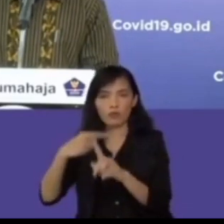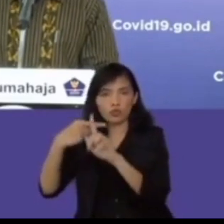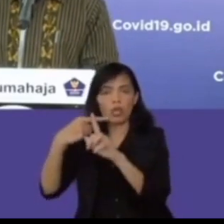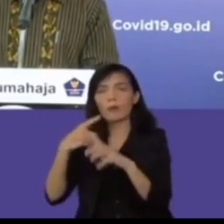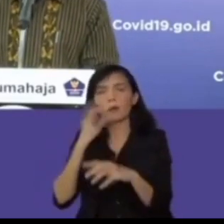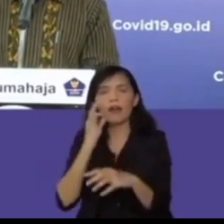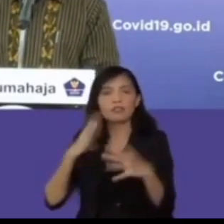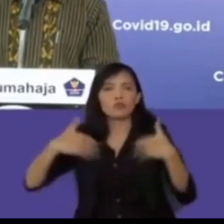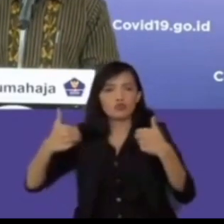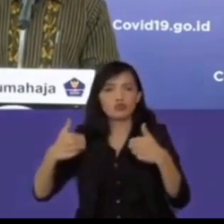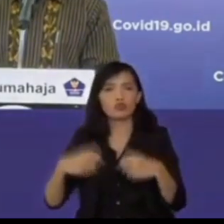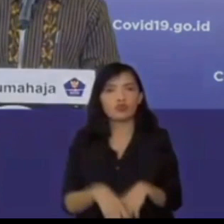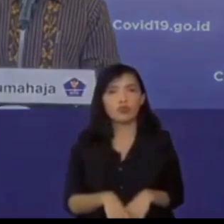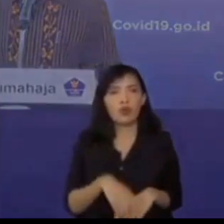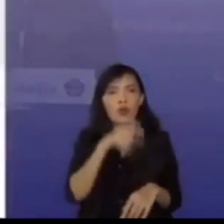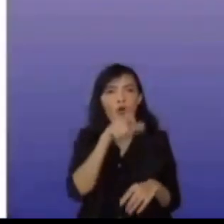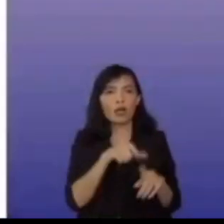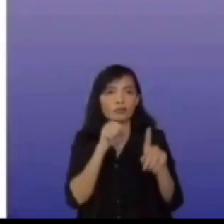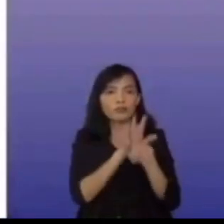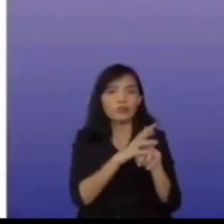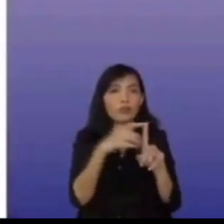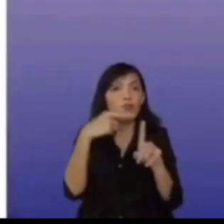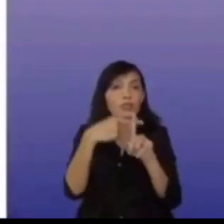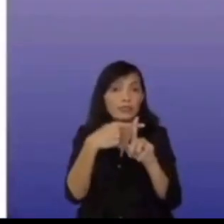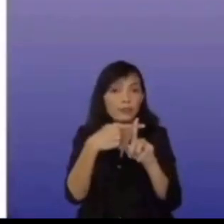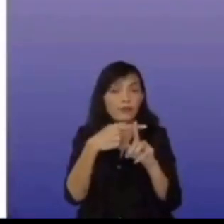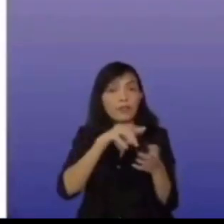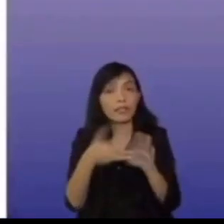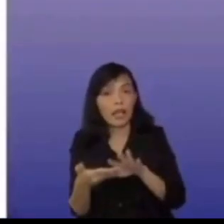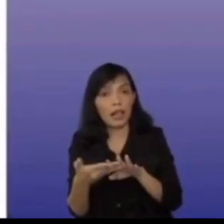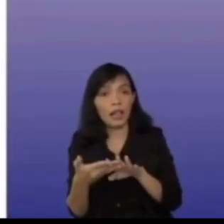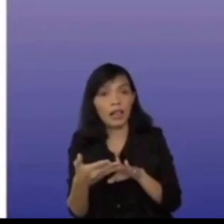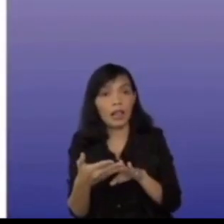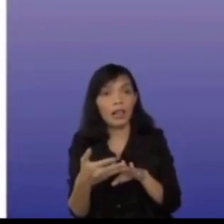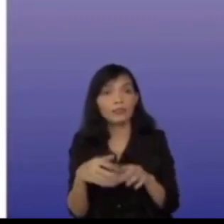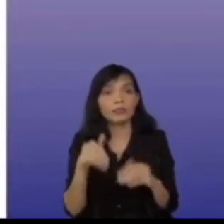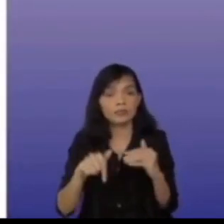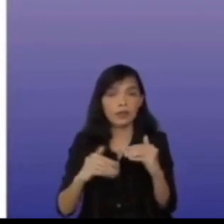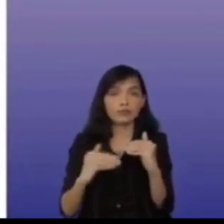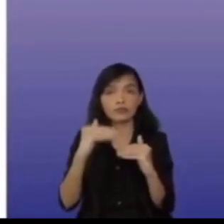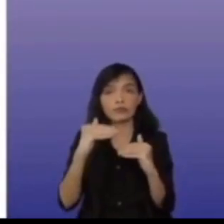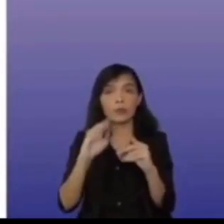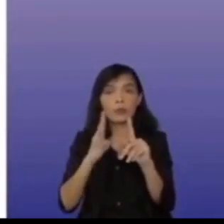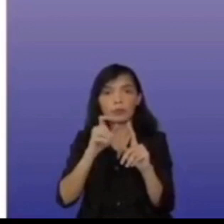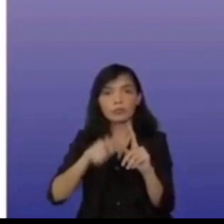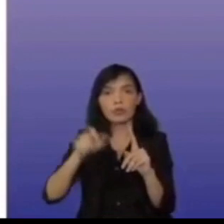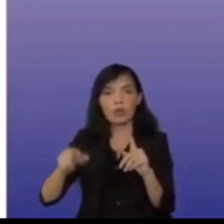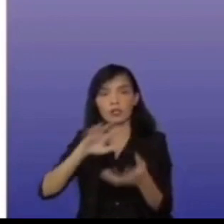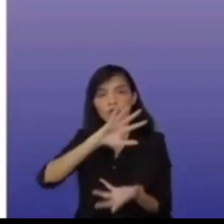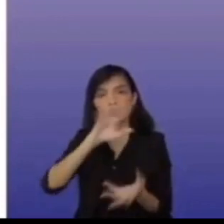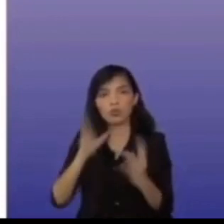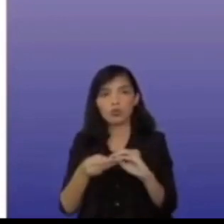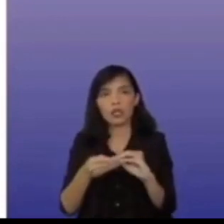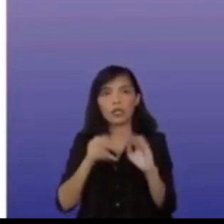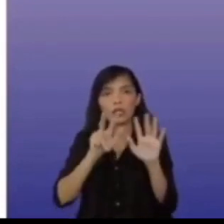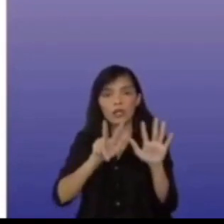tetap berada di rumah dari Jakarta Fajar Ilham Kantor Berita Antara mewartakan sehingga